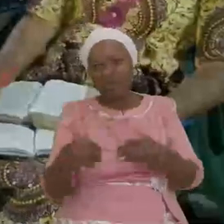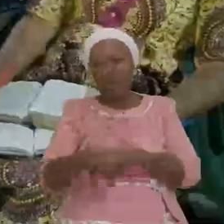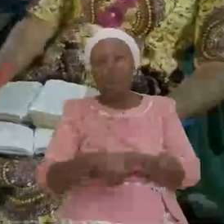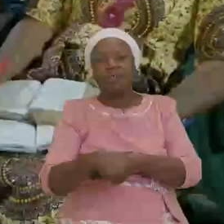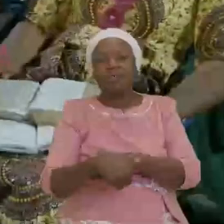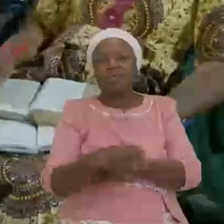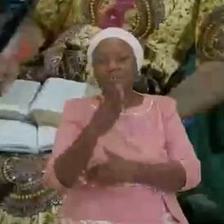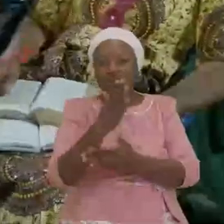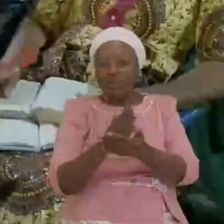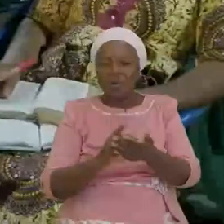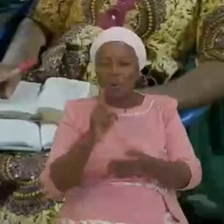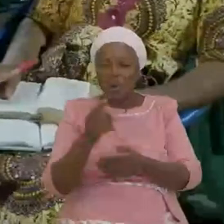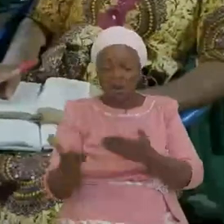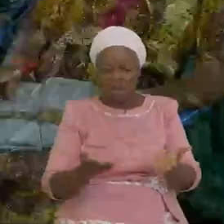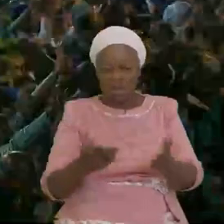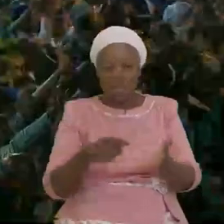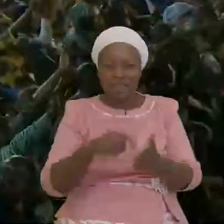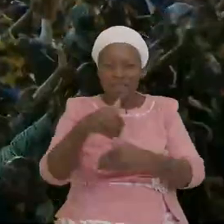Quelqu'un là-bas croit ce soir.